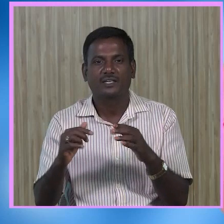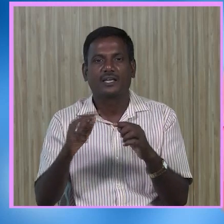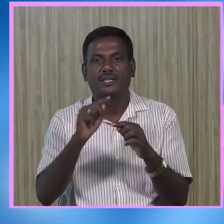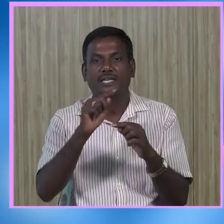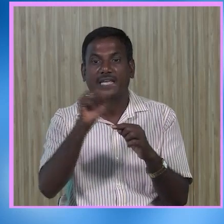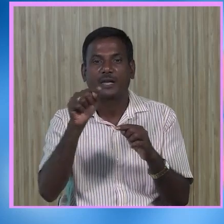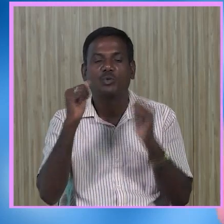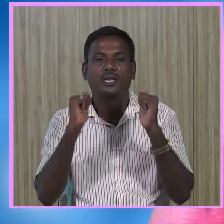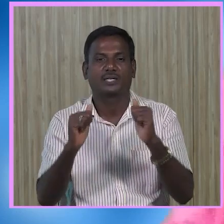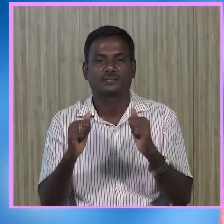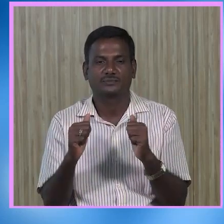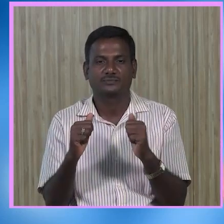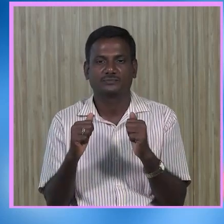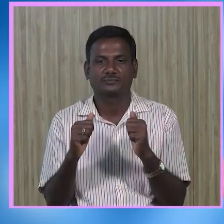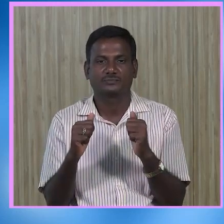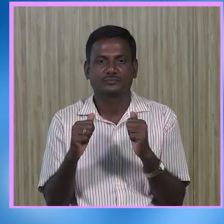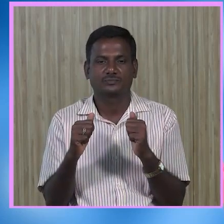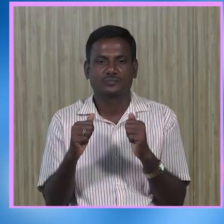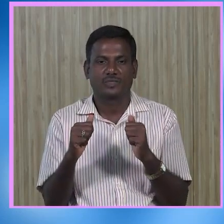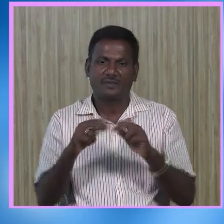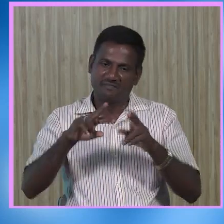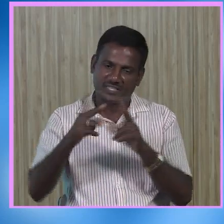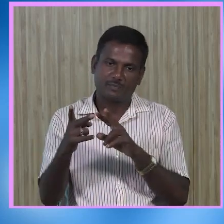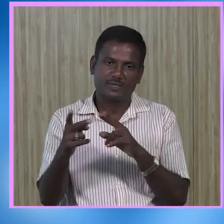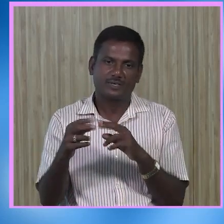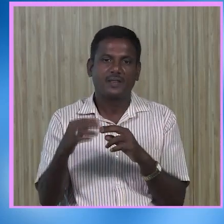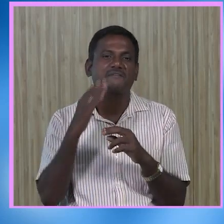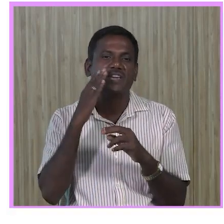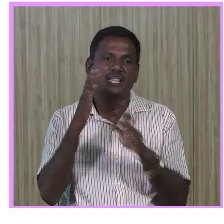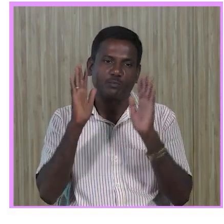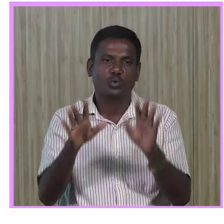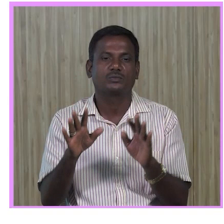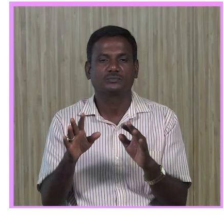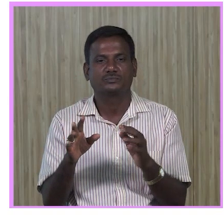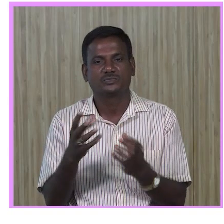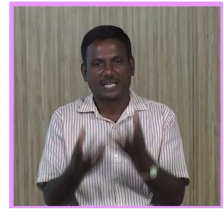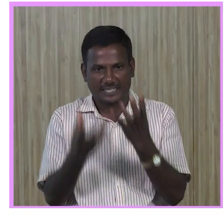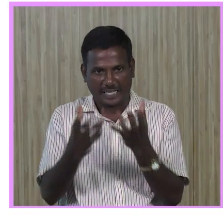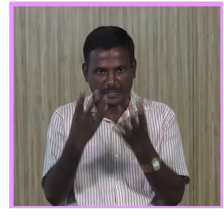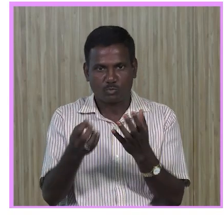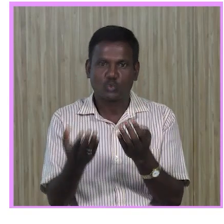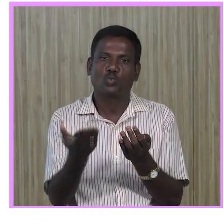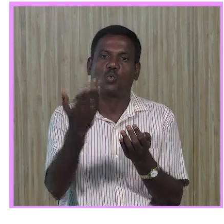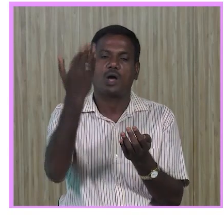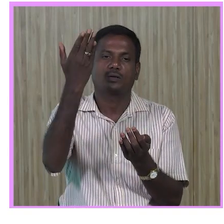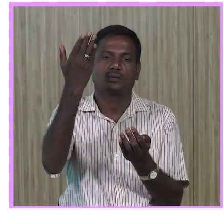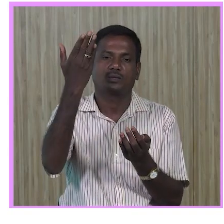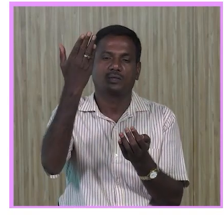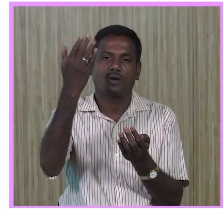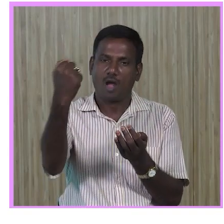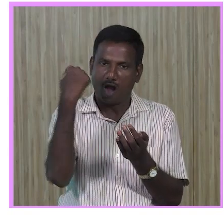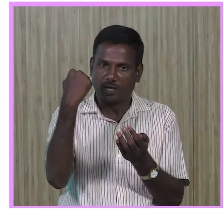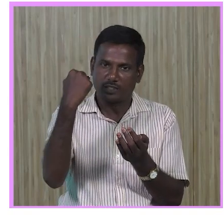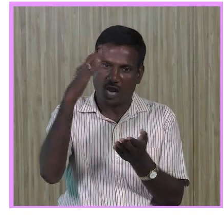இயக்கு பொருள்னா என்ன, இது ஒரு விதமான வேதிப்பொருள். எரியும்போது ஒரு விதமான